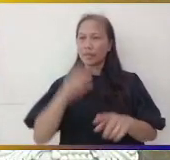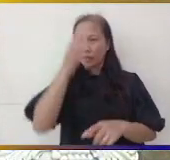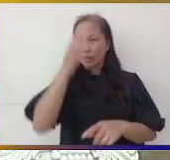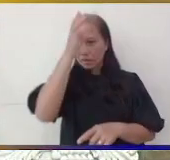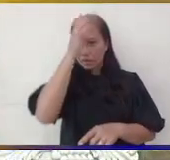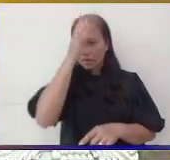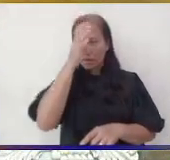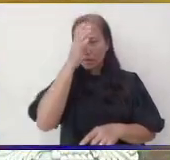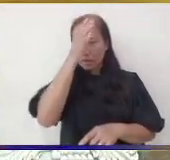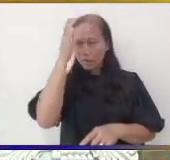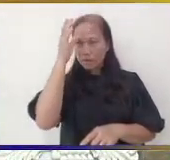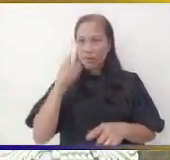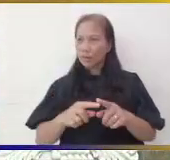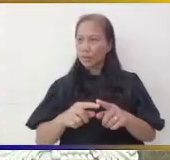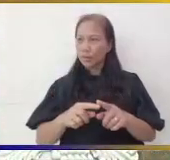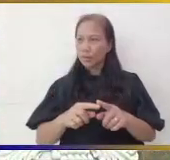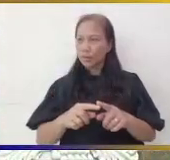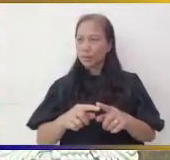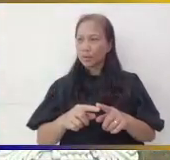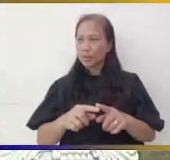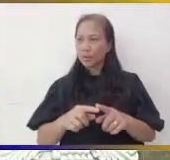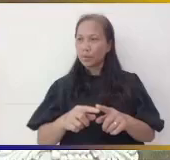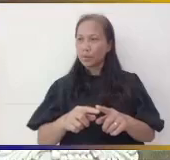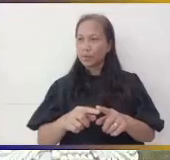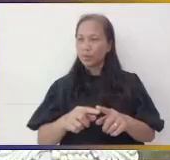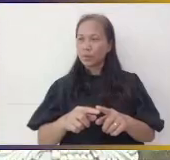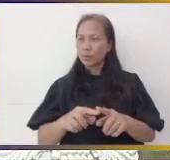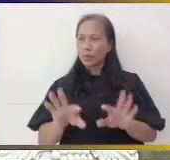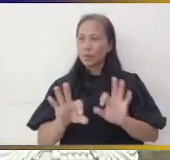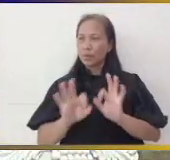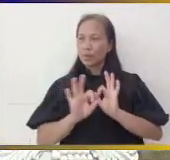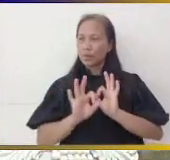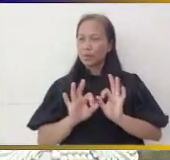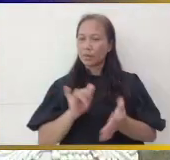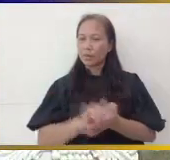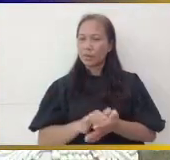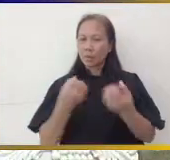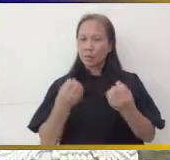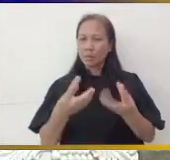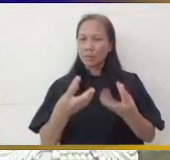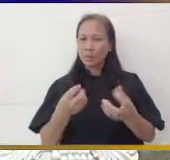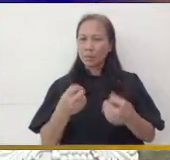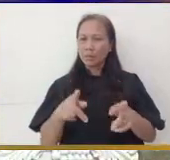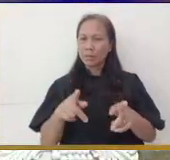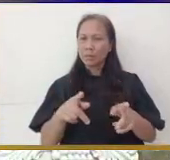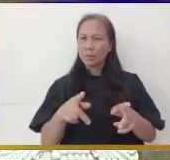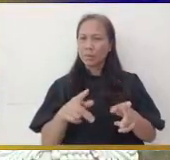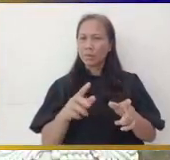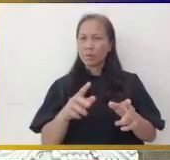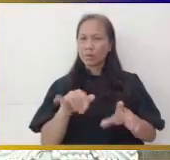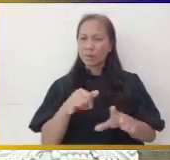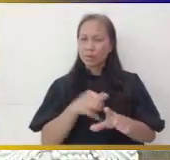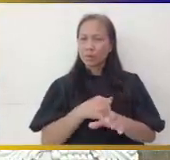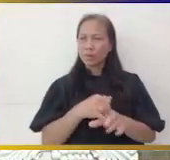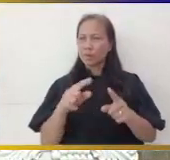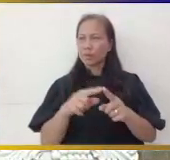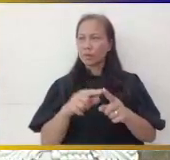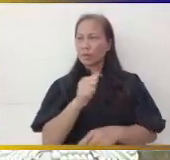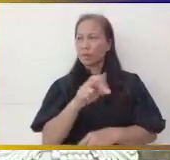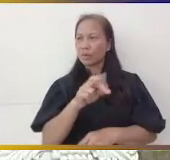him Okay they make a Move against him and mga kapatid He was excommunicated